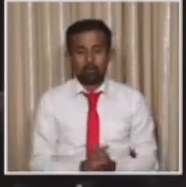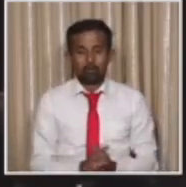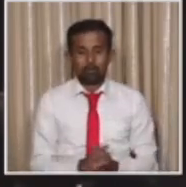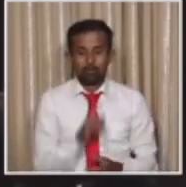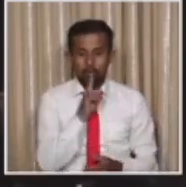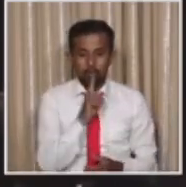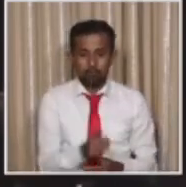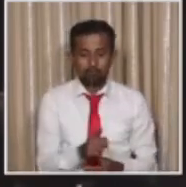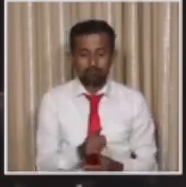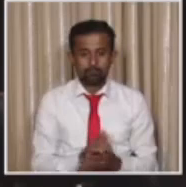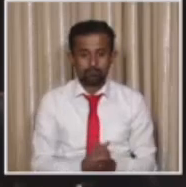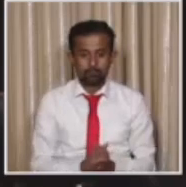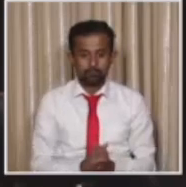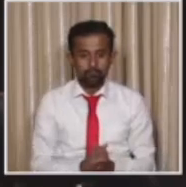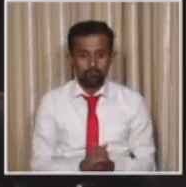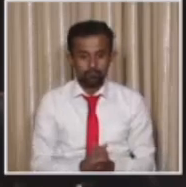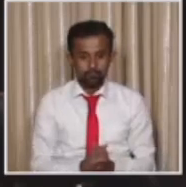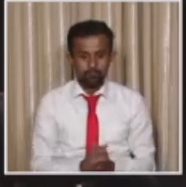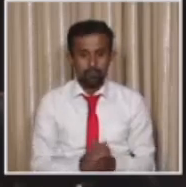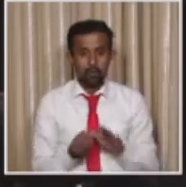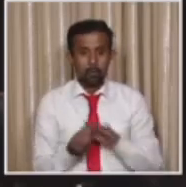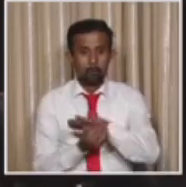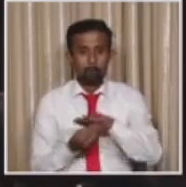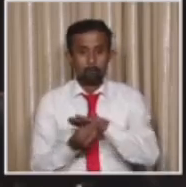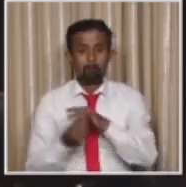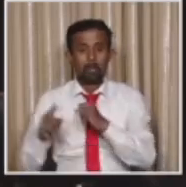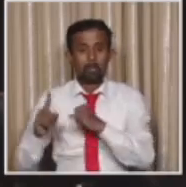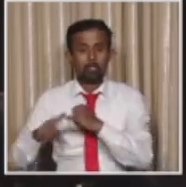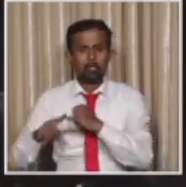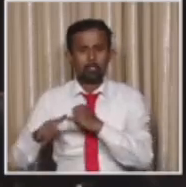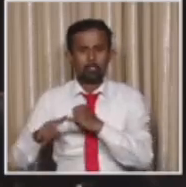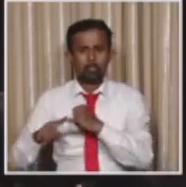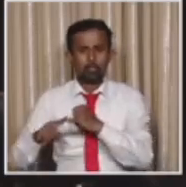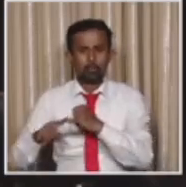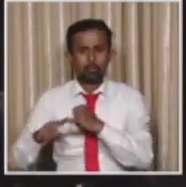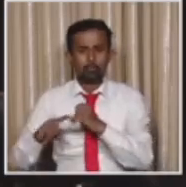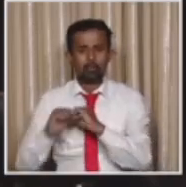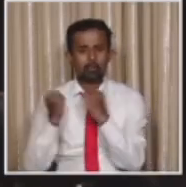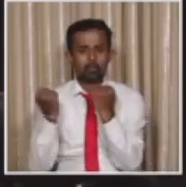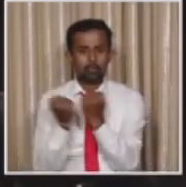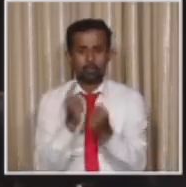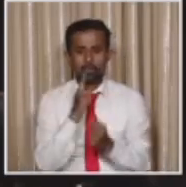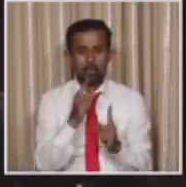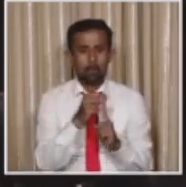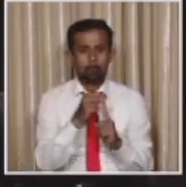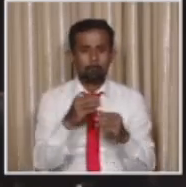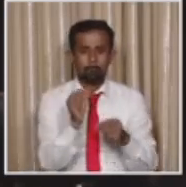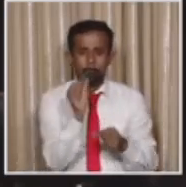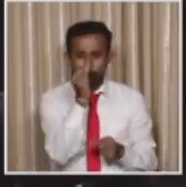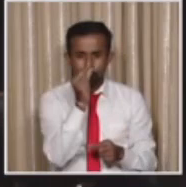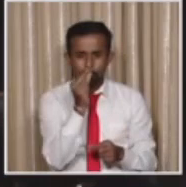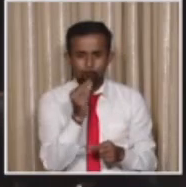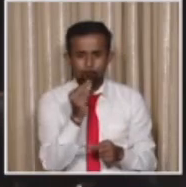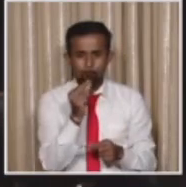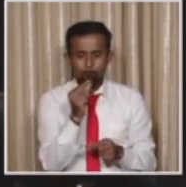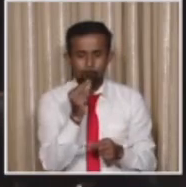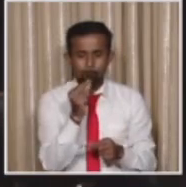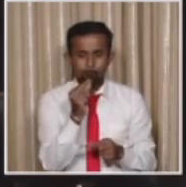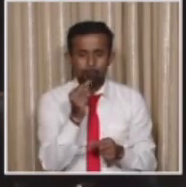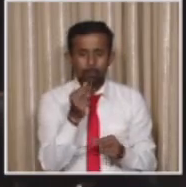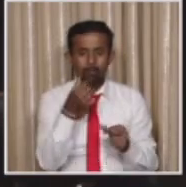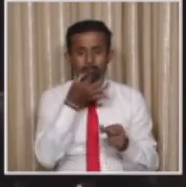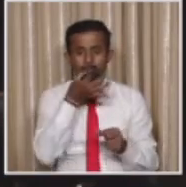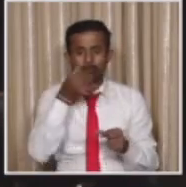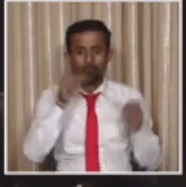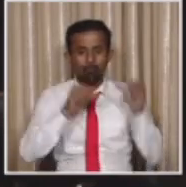කියන්න කැමති දැන් බලන්න පරිසර යුක්ති කේන්ද්‍රය දාලා තිබුණ එකක් ප්ලාස්ටික් පබල වලට සම්බන්ධ වෙලා තියෙන රසායනික